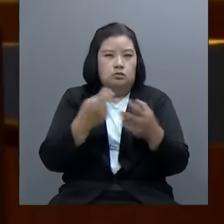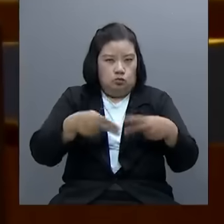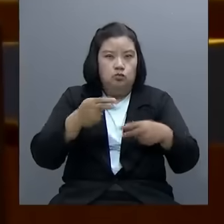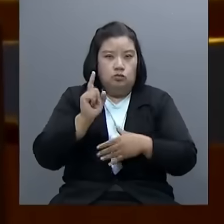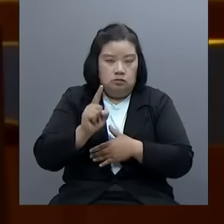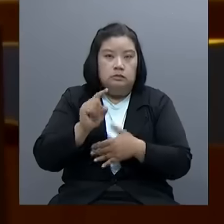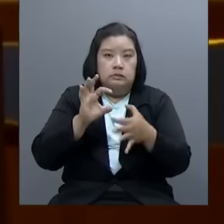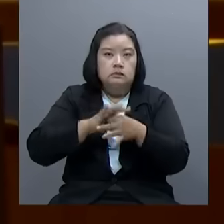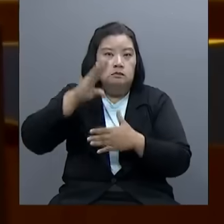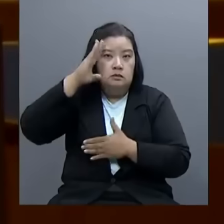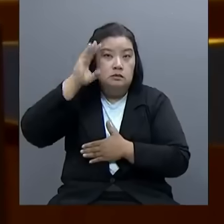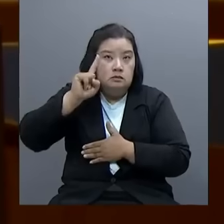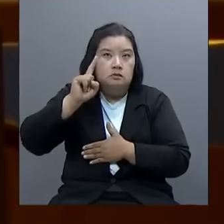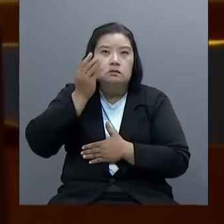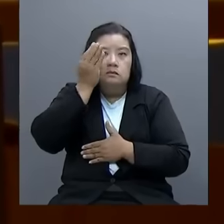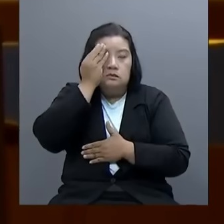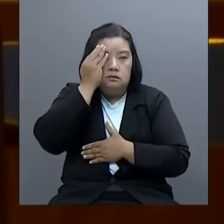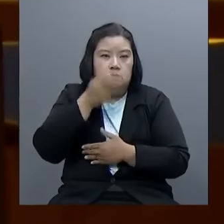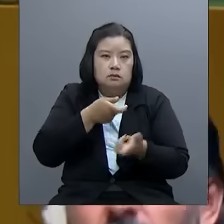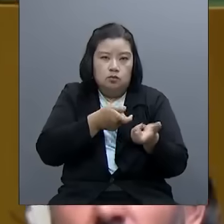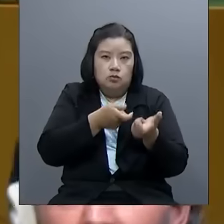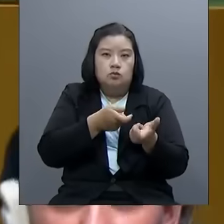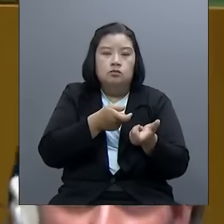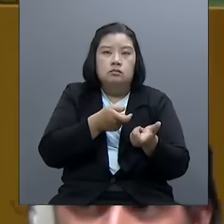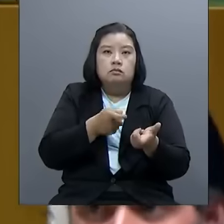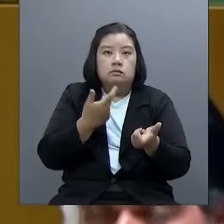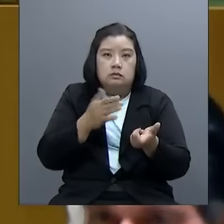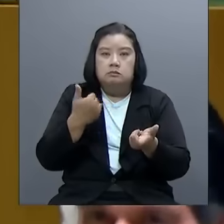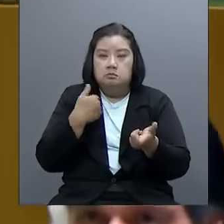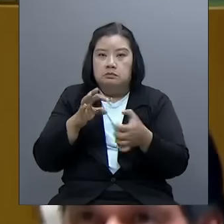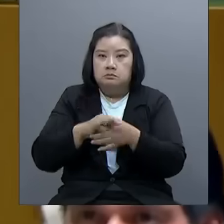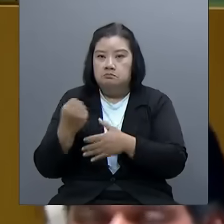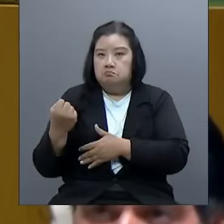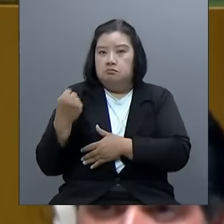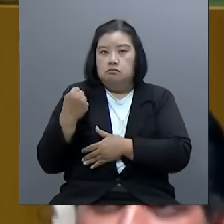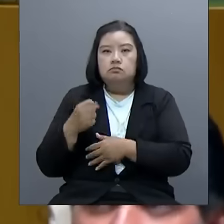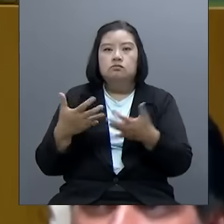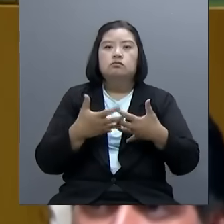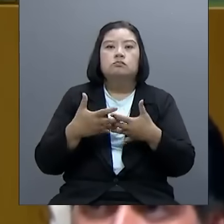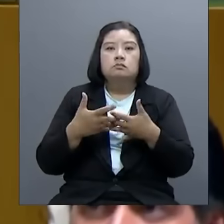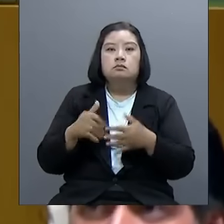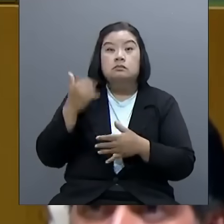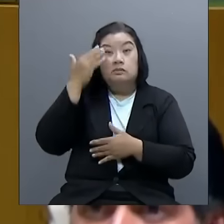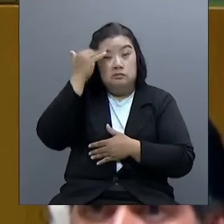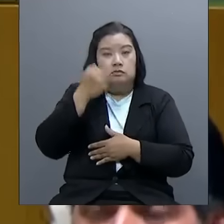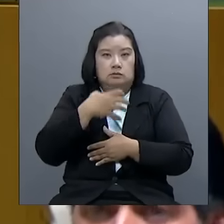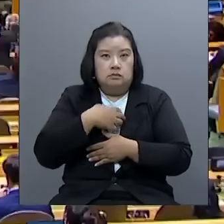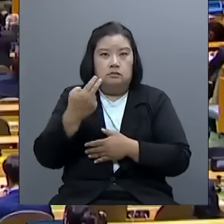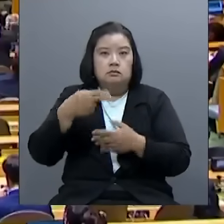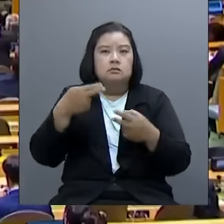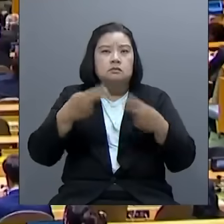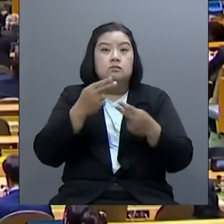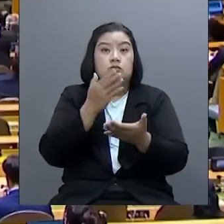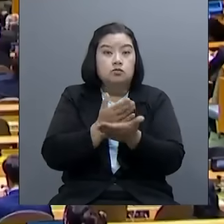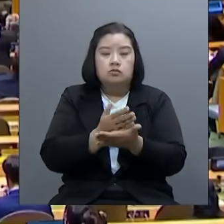การทางทหารของอิสราเอลในกาซ่าและสันคอนอิทธิพลของสหรัฐในการผลักดันประเด็นนี้บนเวทีโลก